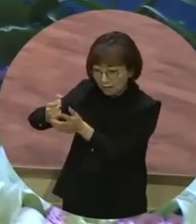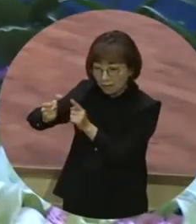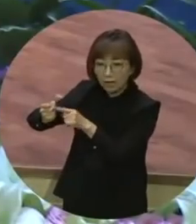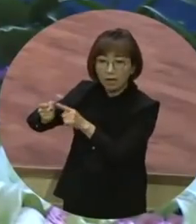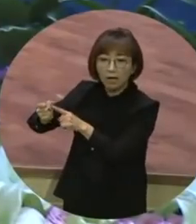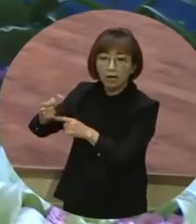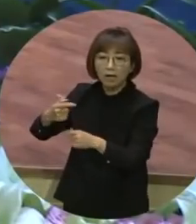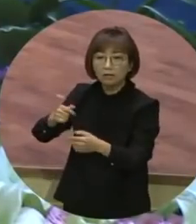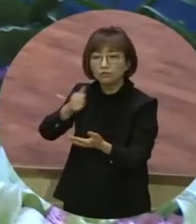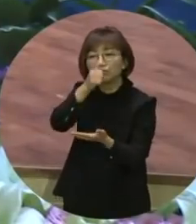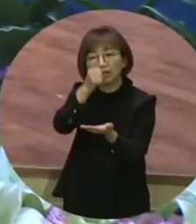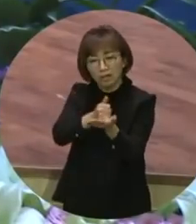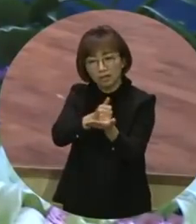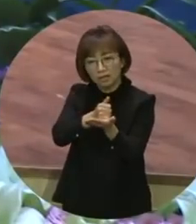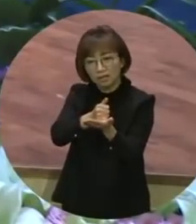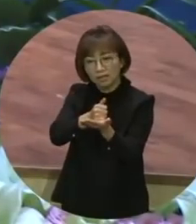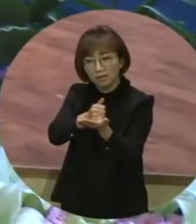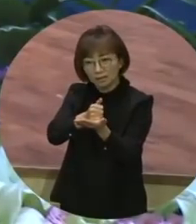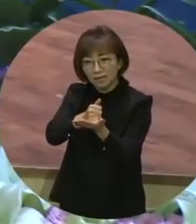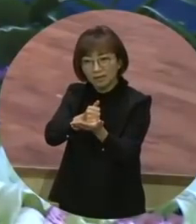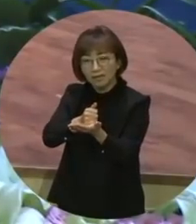거예요. 잘못된 거예요.